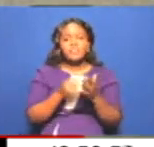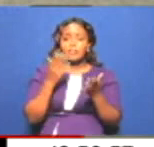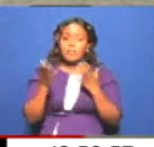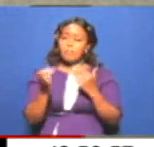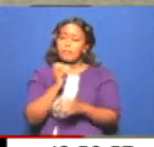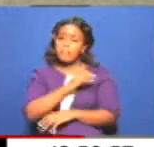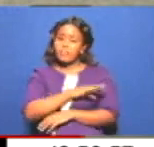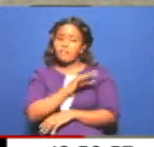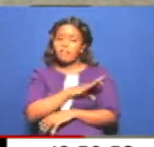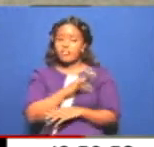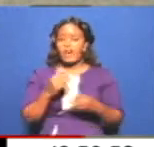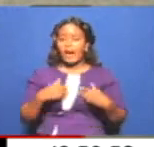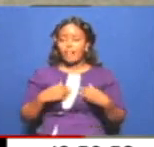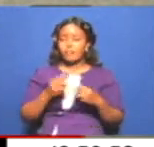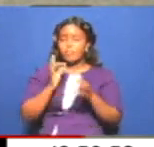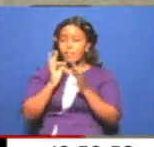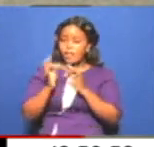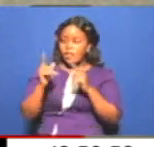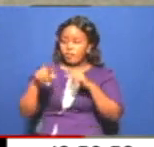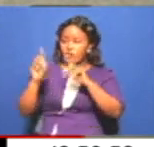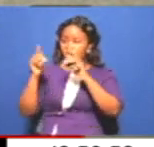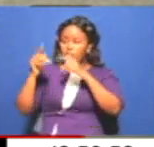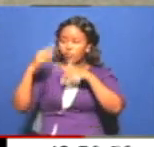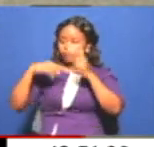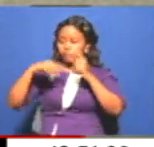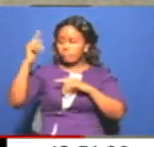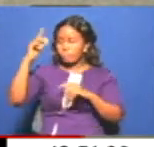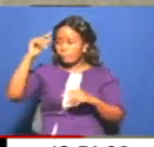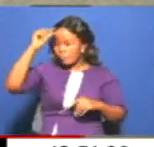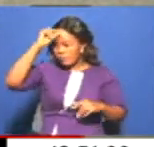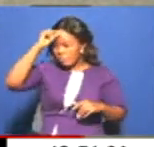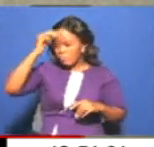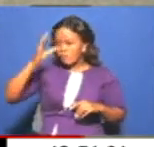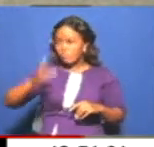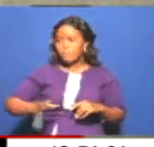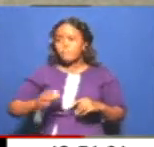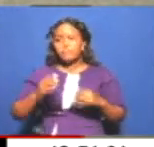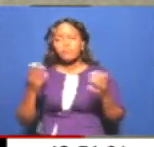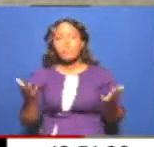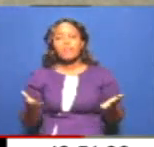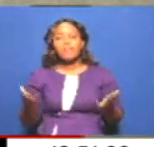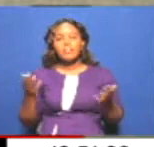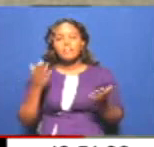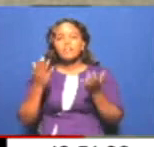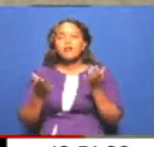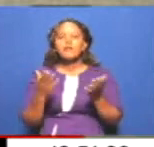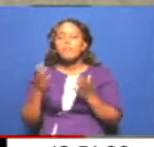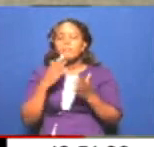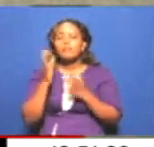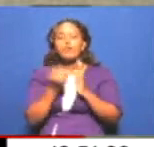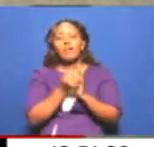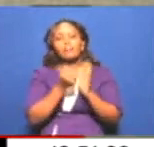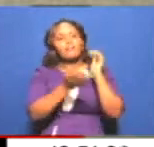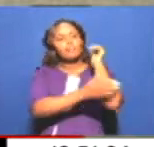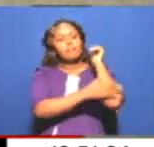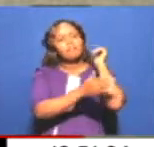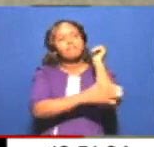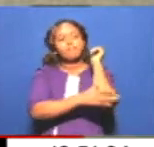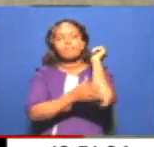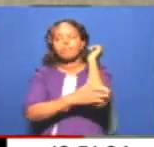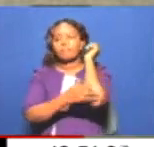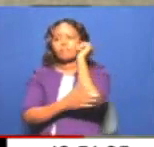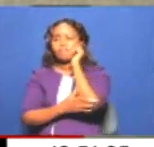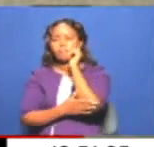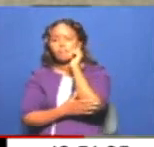yeye akikuja, labda akichukua hii kiti, labda ile mambo yale mabaya yote tulifanya, anaweza